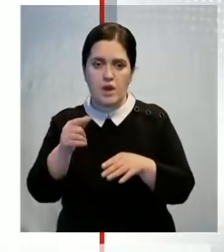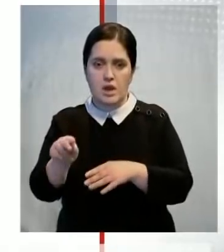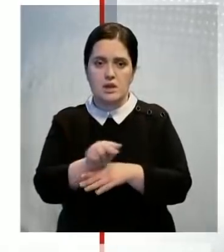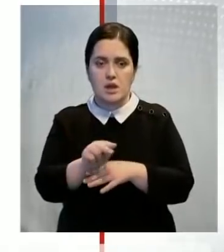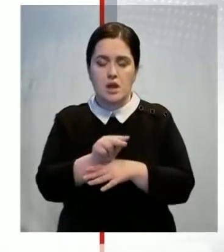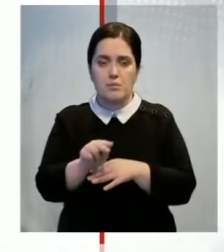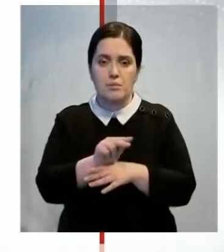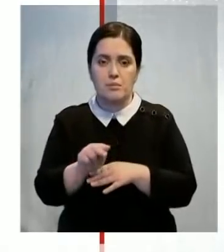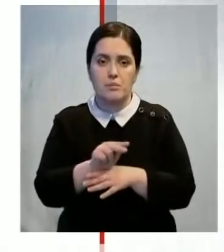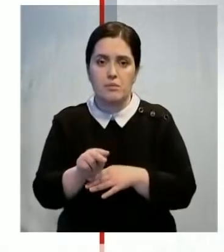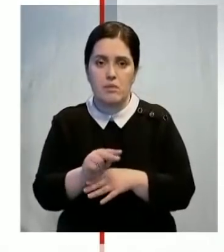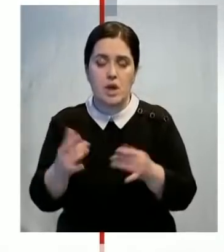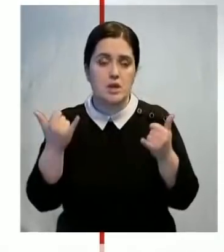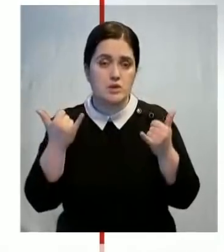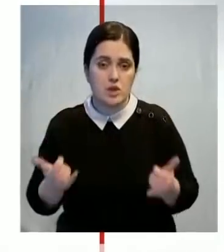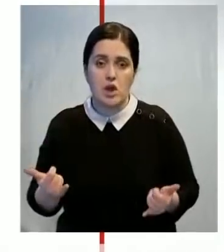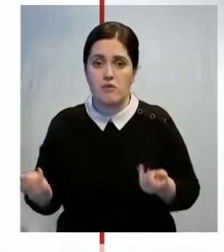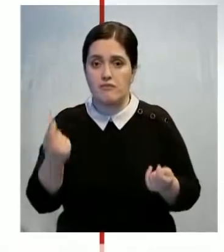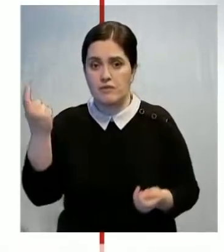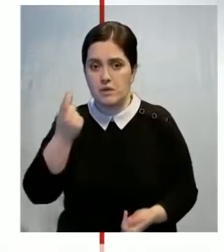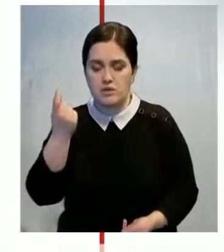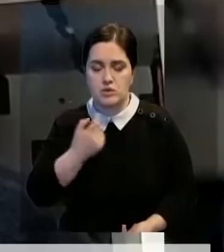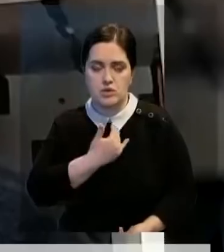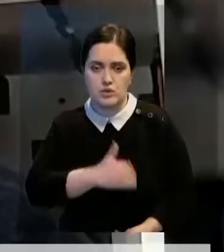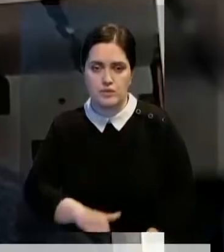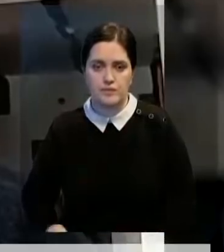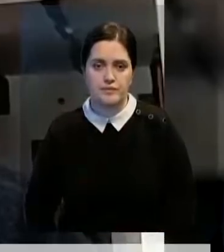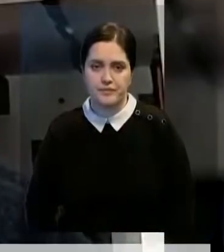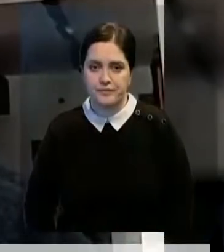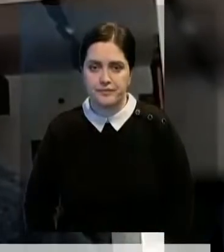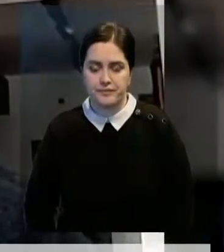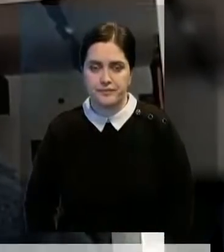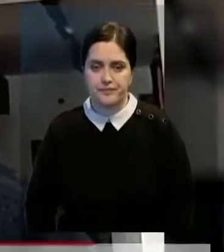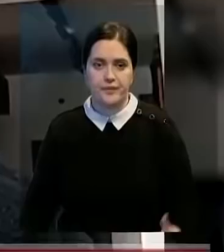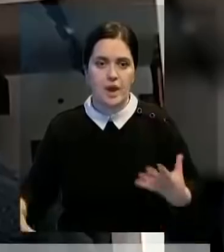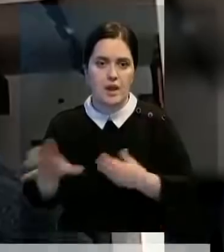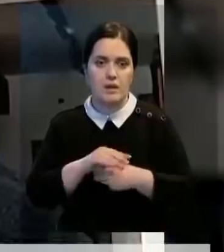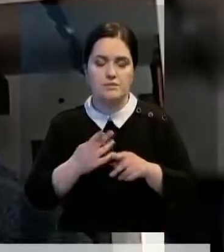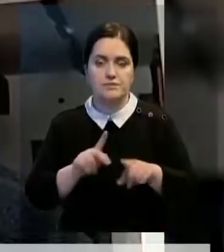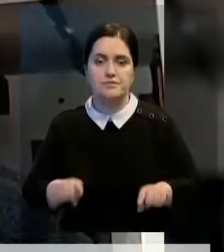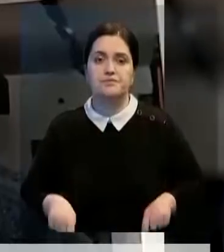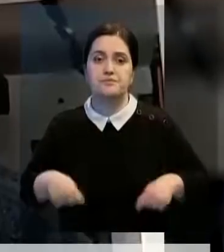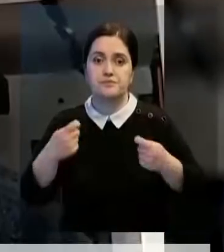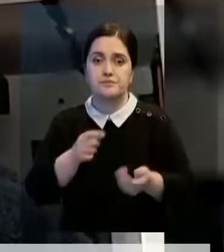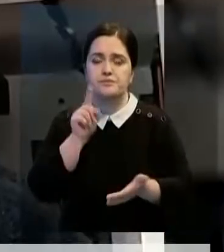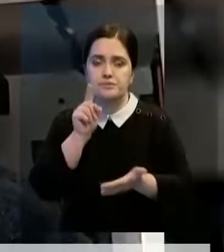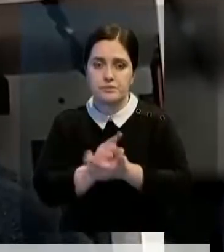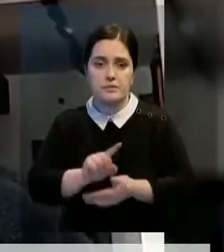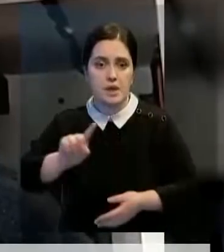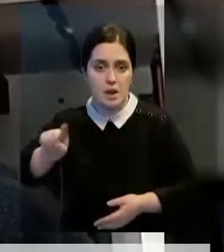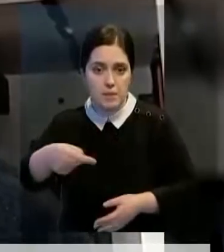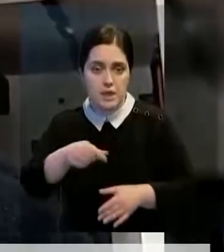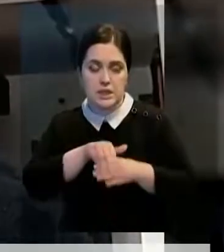капитальную модернизацию нынешние владельцы не спешат. Все эти объекты передавались под обязательство